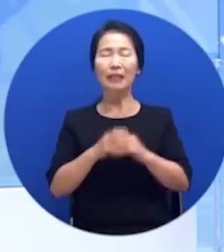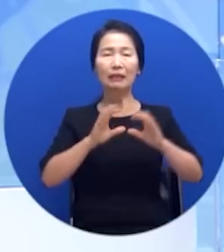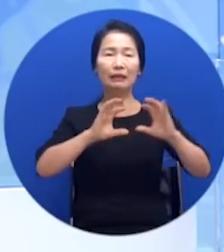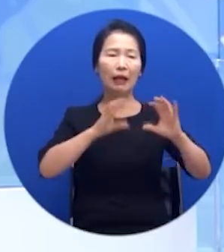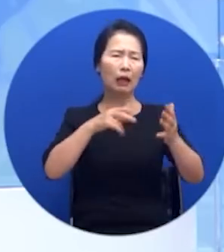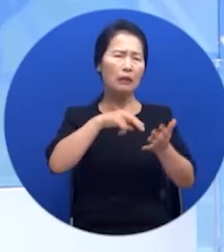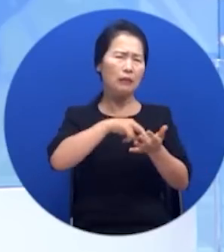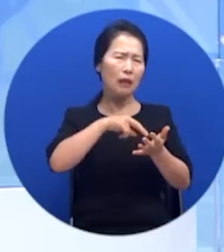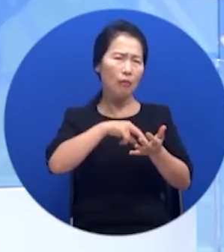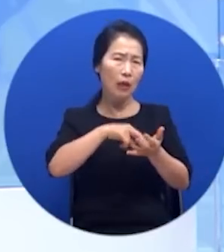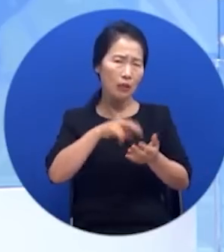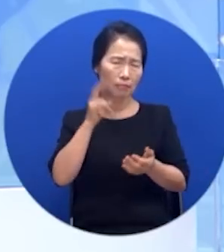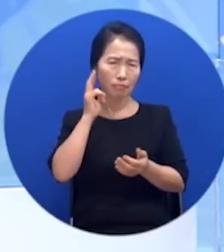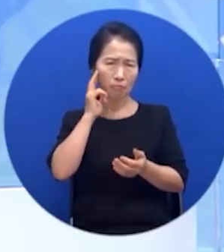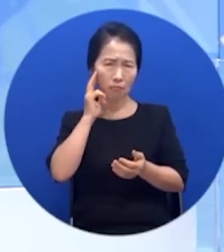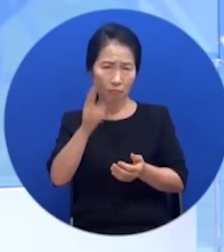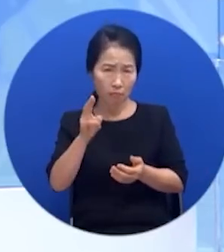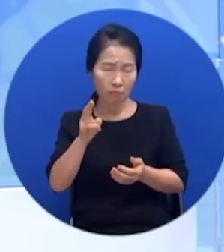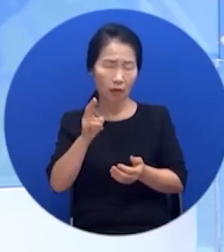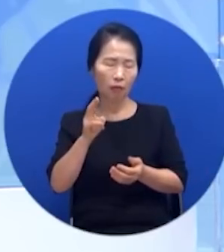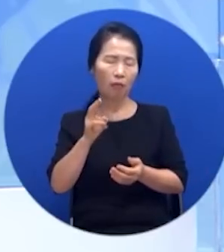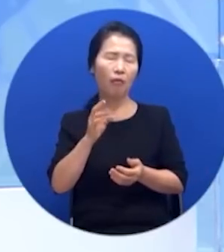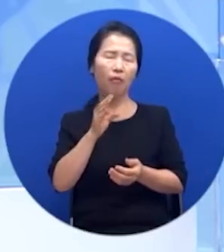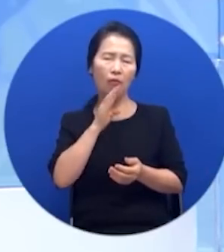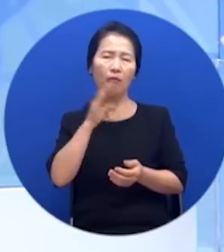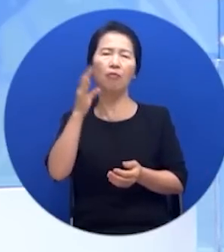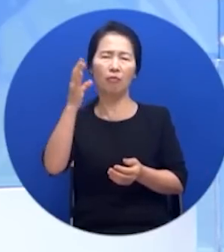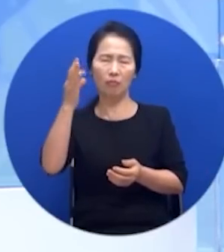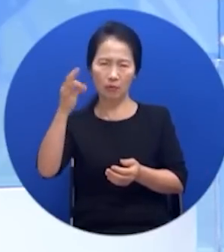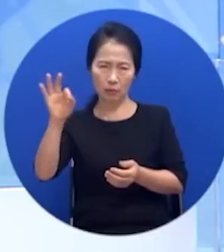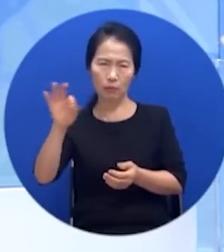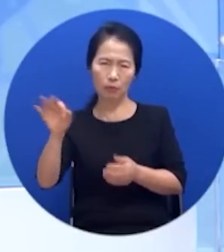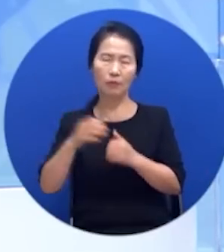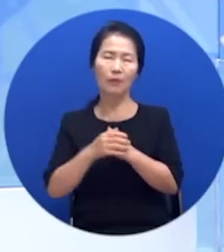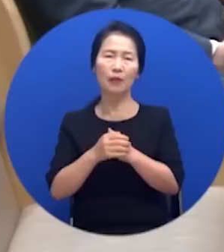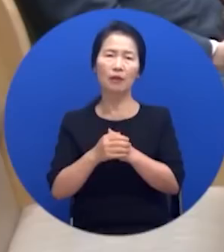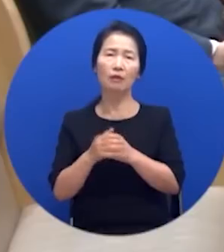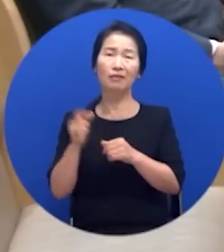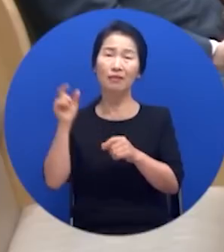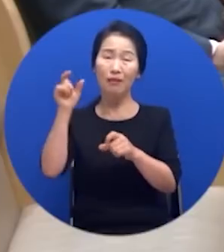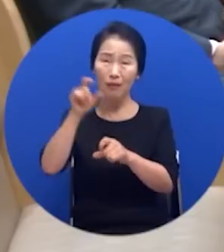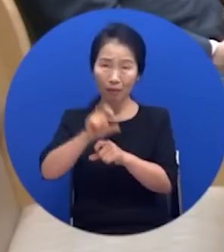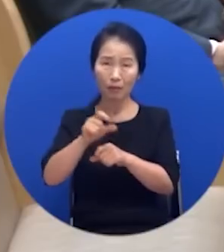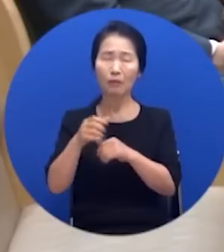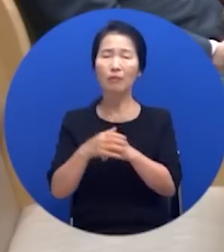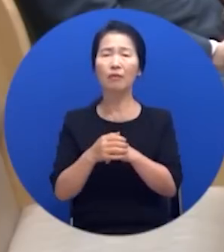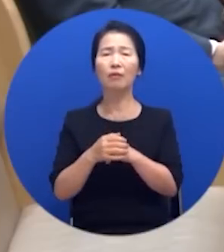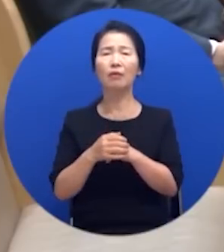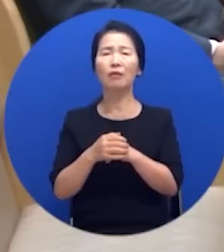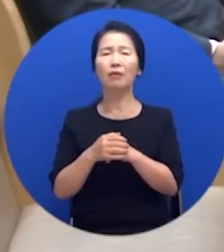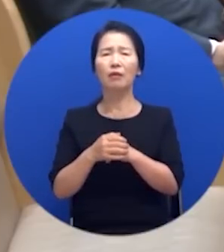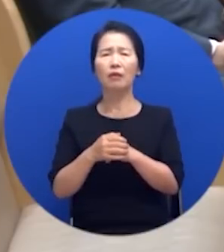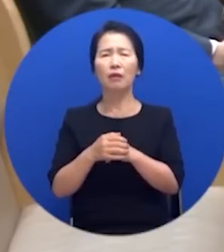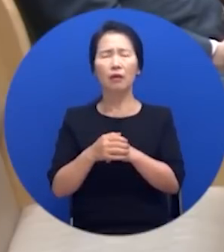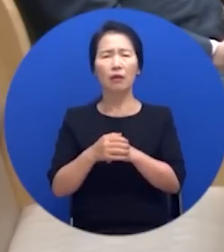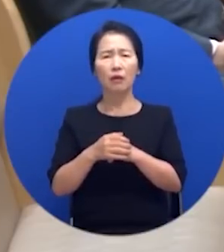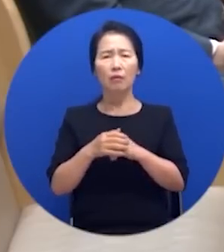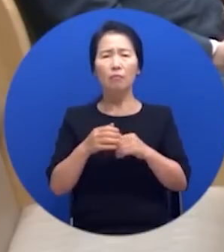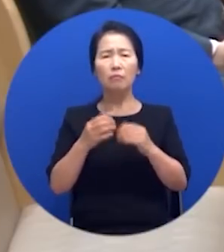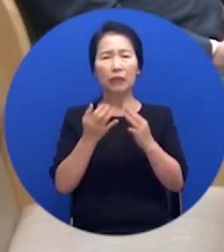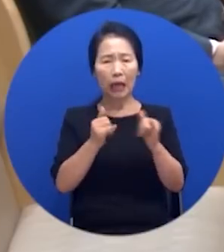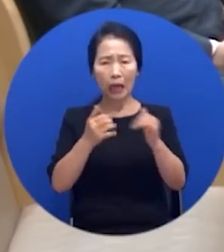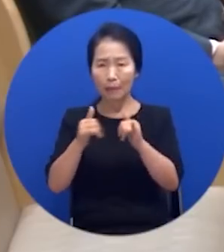나라의 상황이 심각한 것만은 틀림이 없습니다. 거기에 더하여서 극단의 민심 분열이